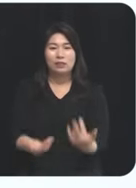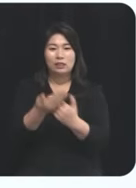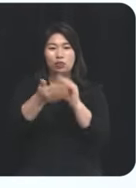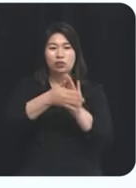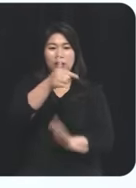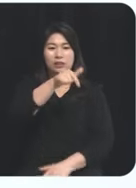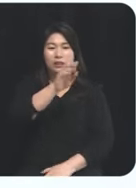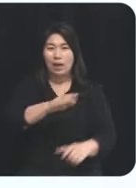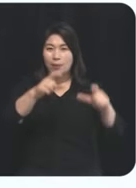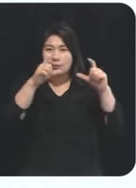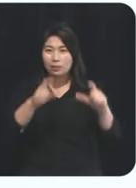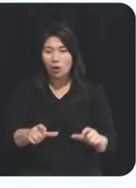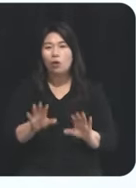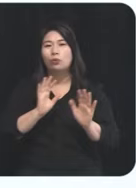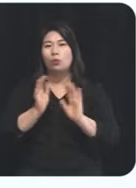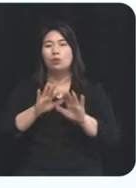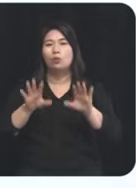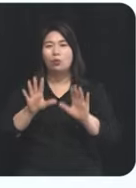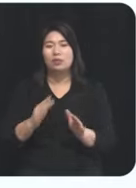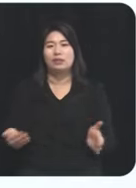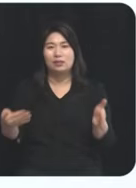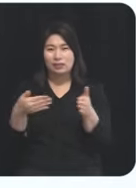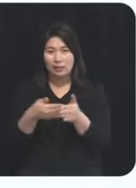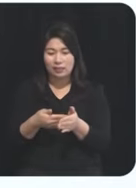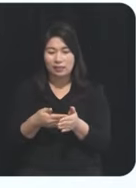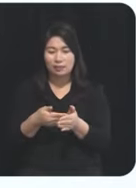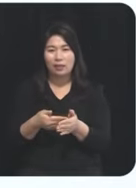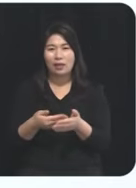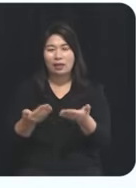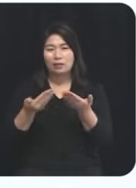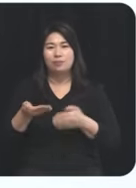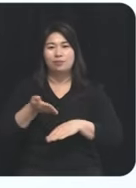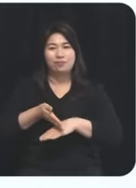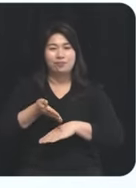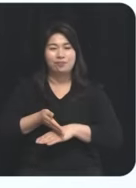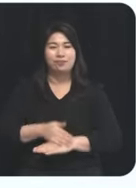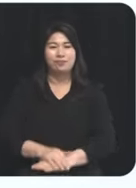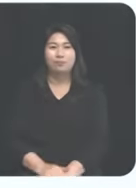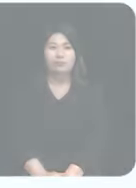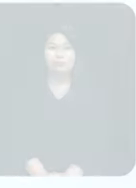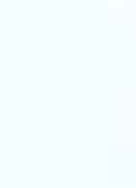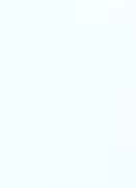제주시 갑선거구 토론회는 여기서 인사드리도록 하겠습니다. 함께해 주신 여러분 고맙습니다.